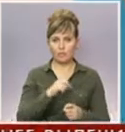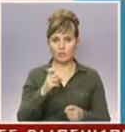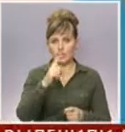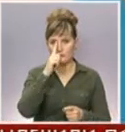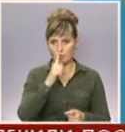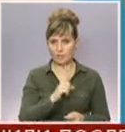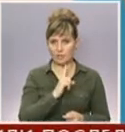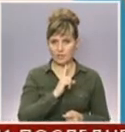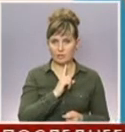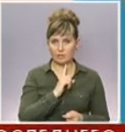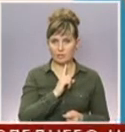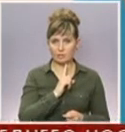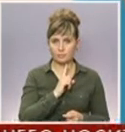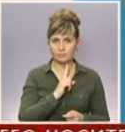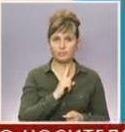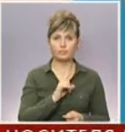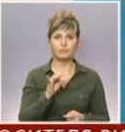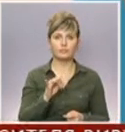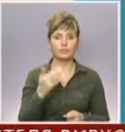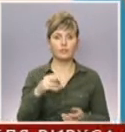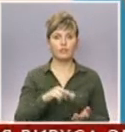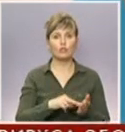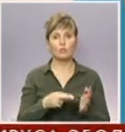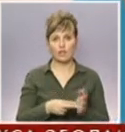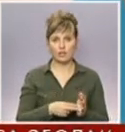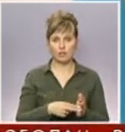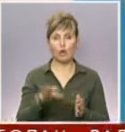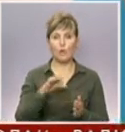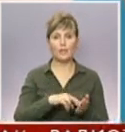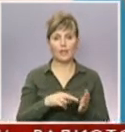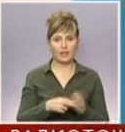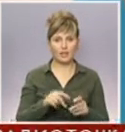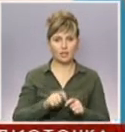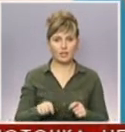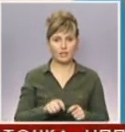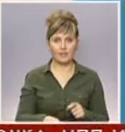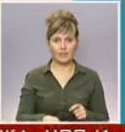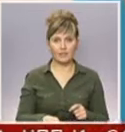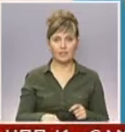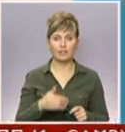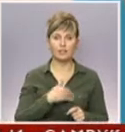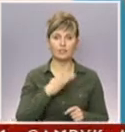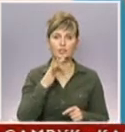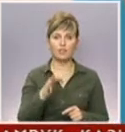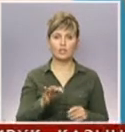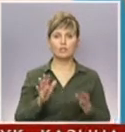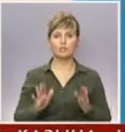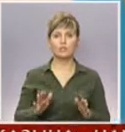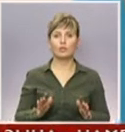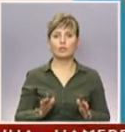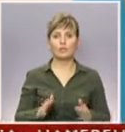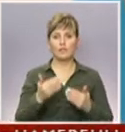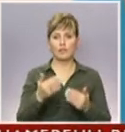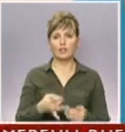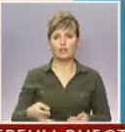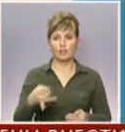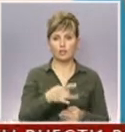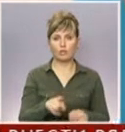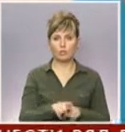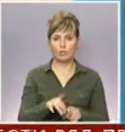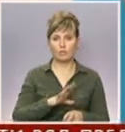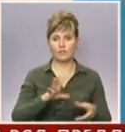месяц о планируемой проверке. Значит, хочу отметить, это только вот в нашем регионе такое было,